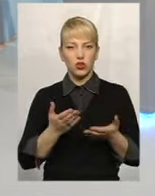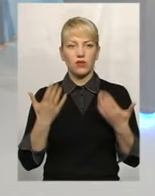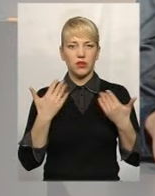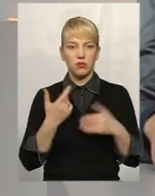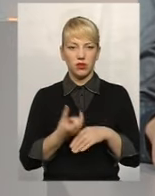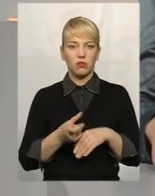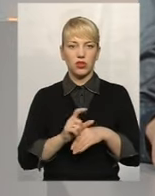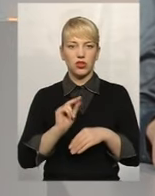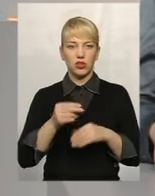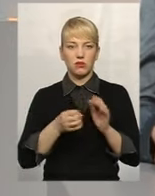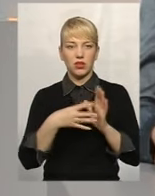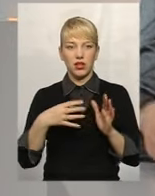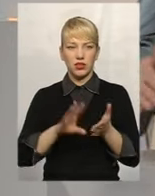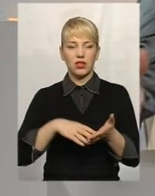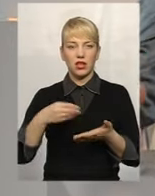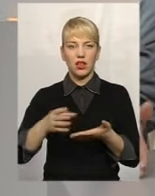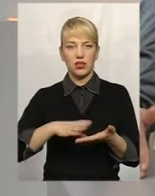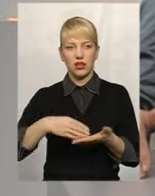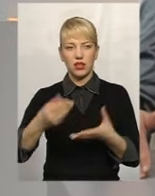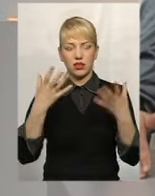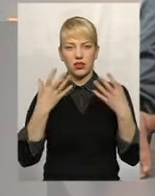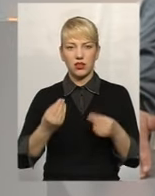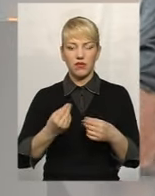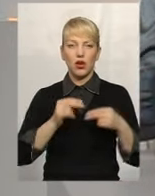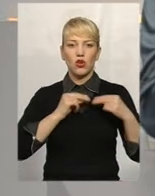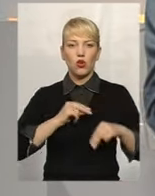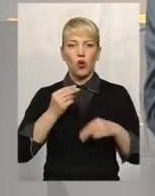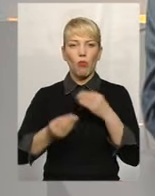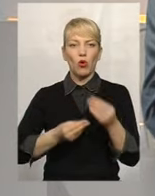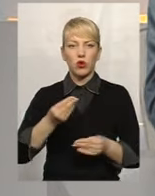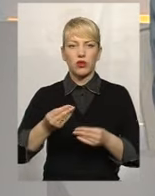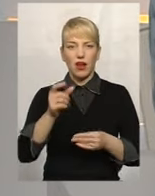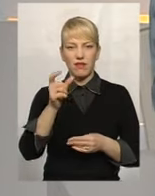перевищила 15 календарних днів, роботодавець,